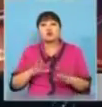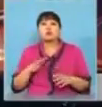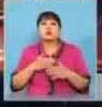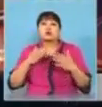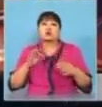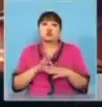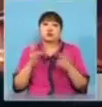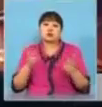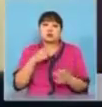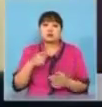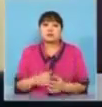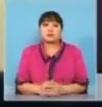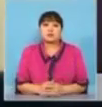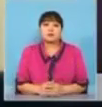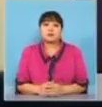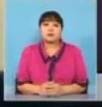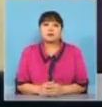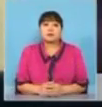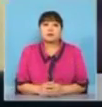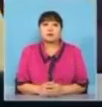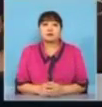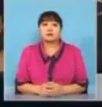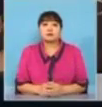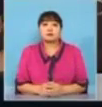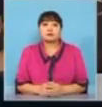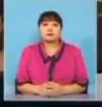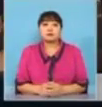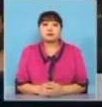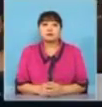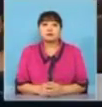кеңінен жүргізілуі керек, деді. Әнуарбек Мырзатайұлы, Арман Досмағанбетов, Қазақстан, Ақтөбе.